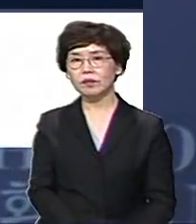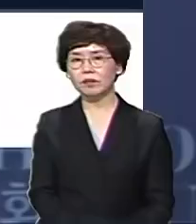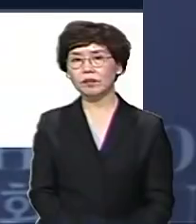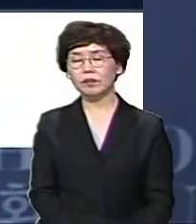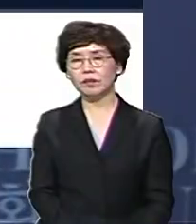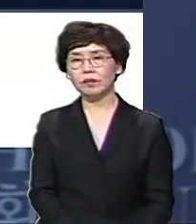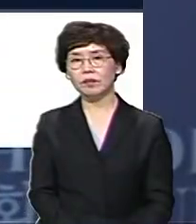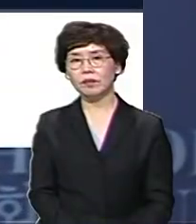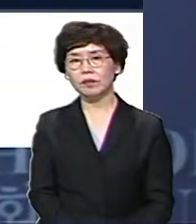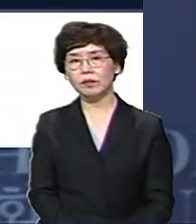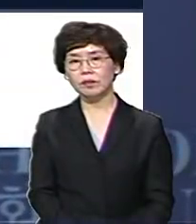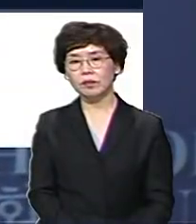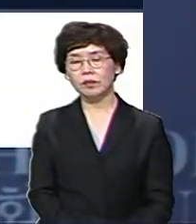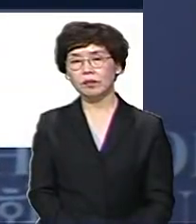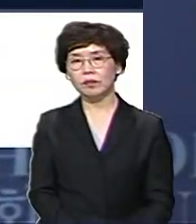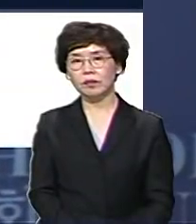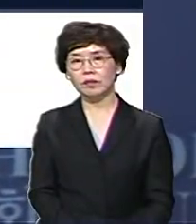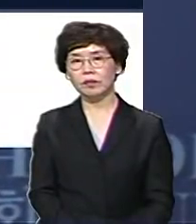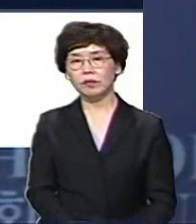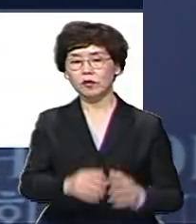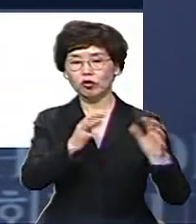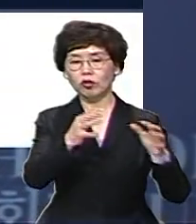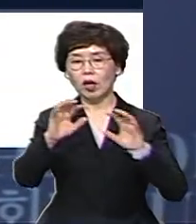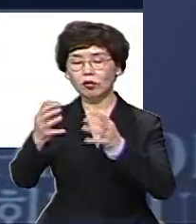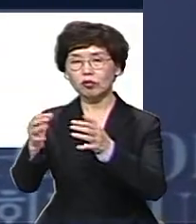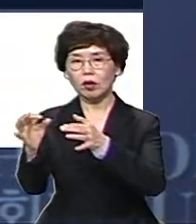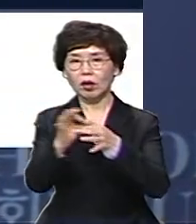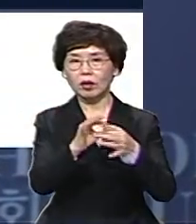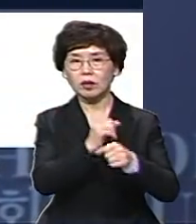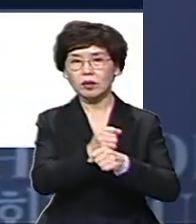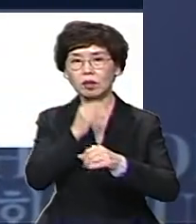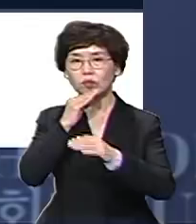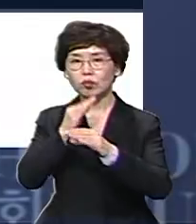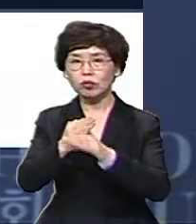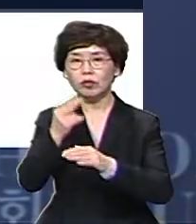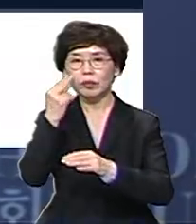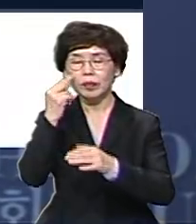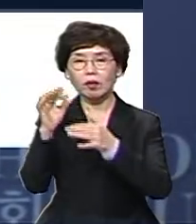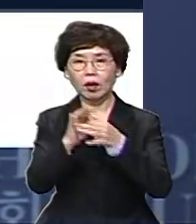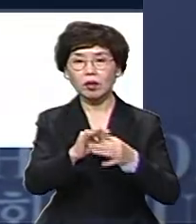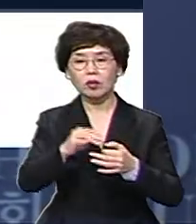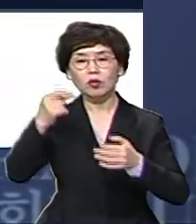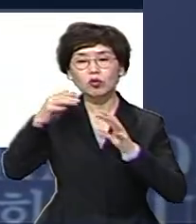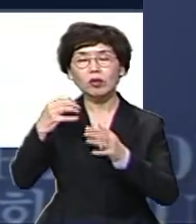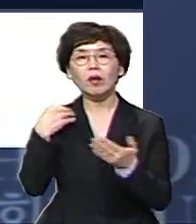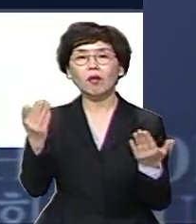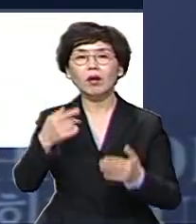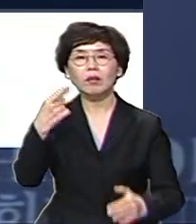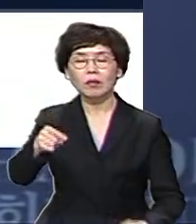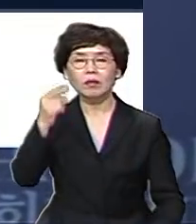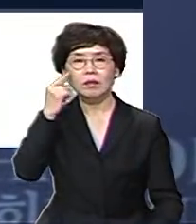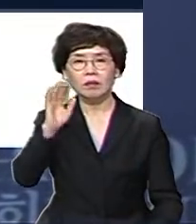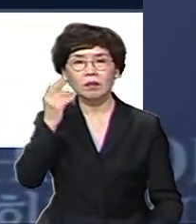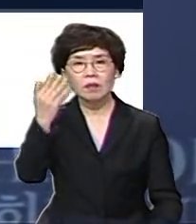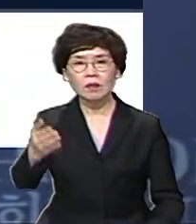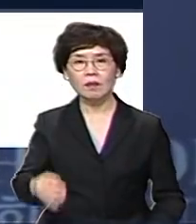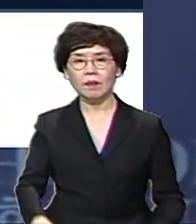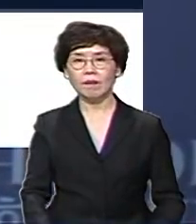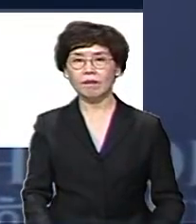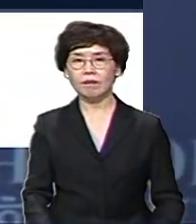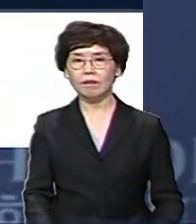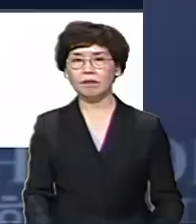Thank you, Mr. President. 감사합니다, 대통령님. 양상입니다. 글로벌 타임스 차이나에서 왔습니다.